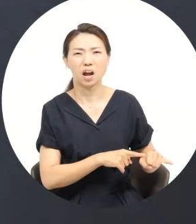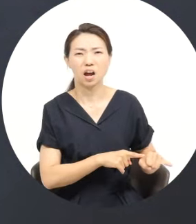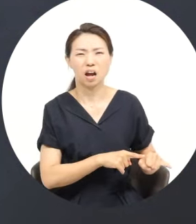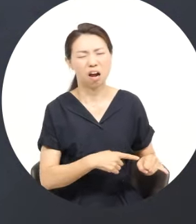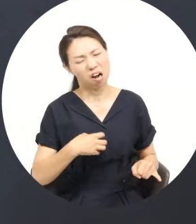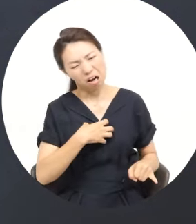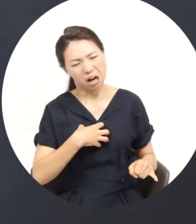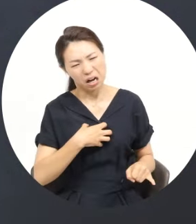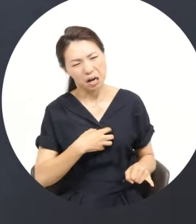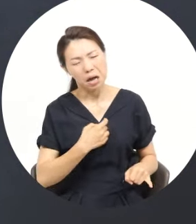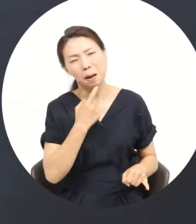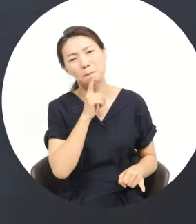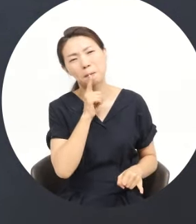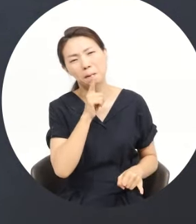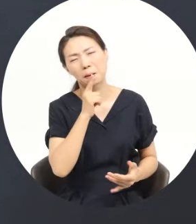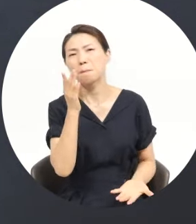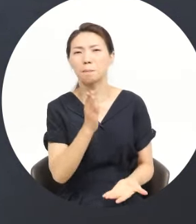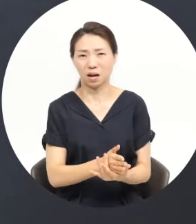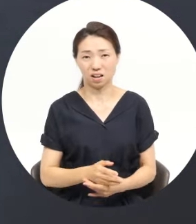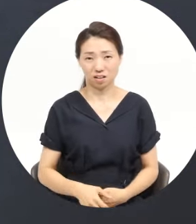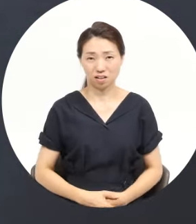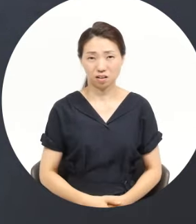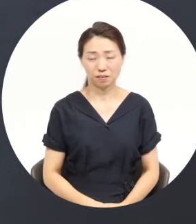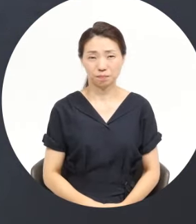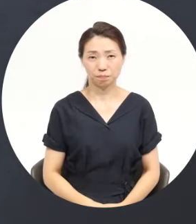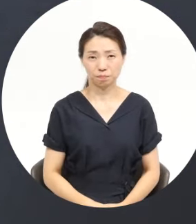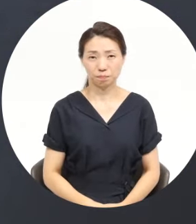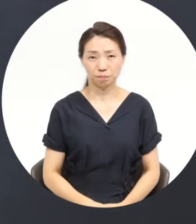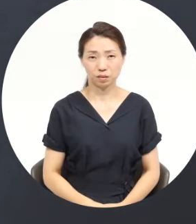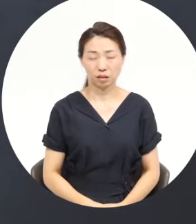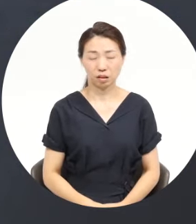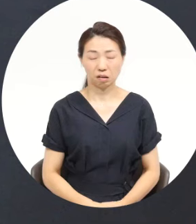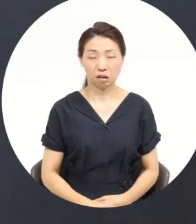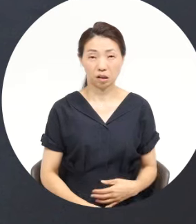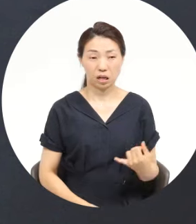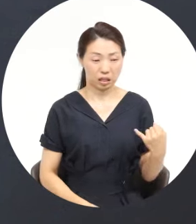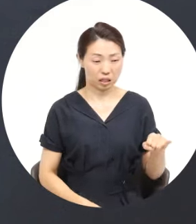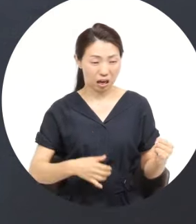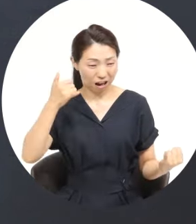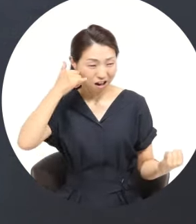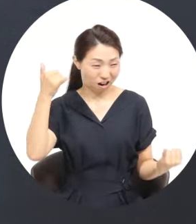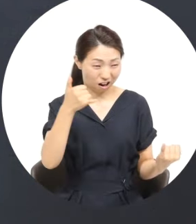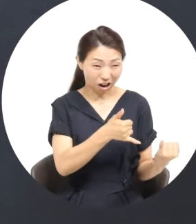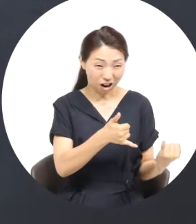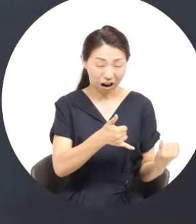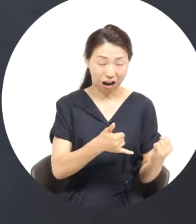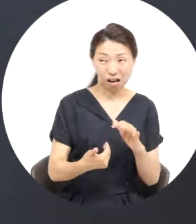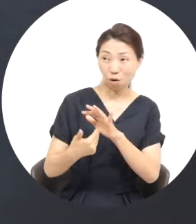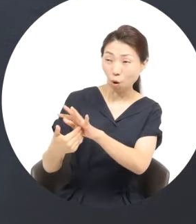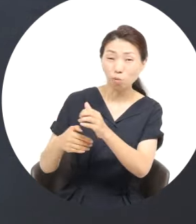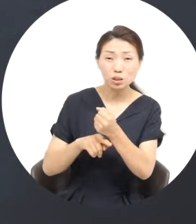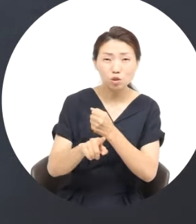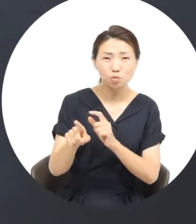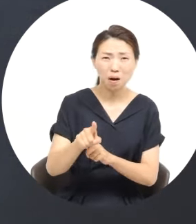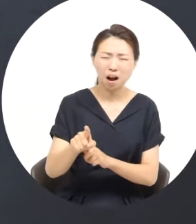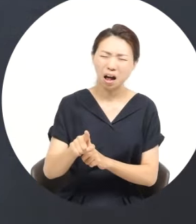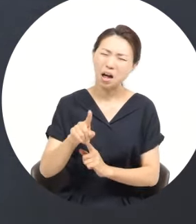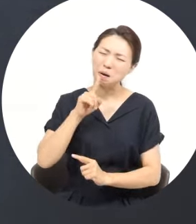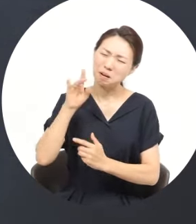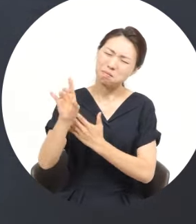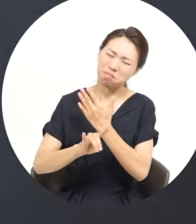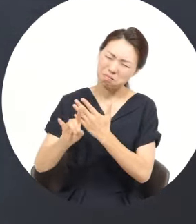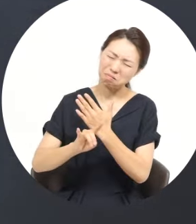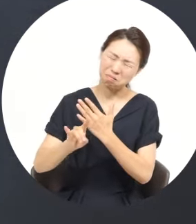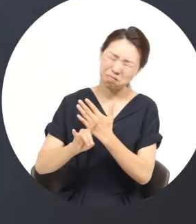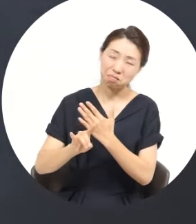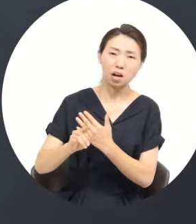그런 그 입에 발린 소리 그만하든지 전화 안 받는 이유가 뭐예요? 입에 발린 소리 그만하라는 거 아니에요. 듣기 싫다